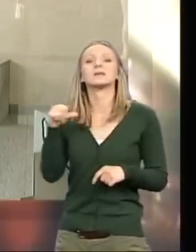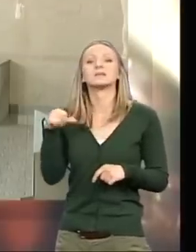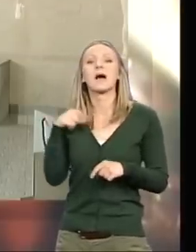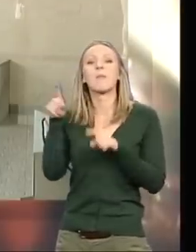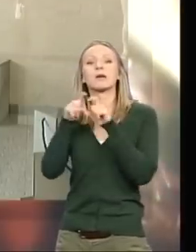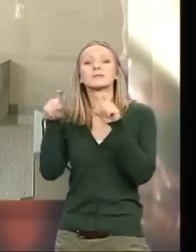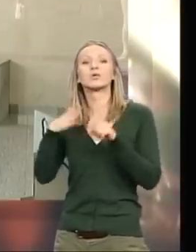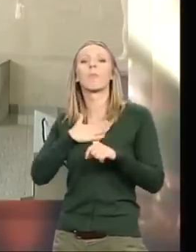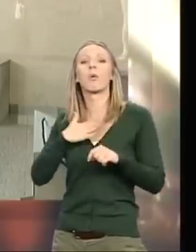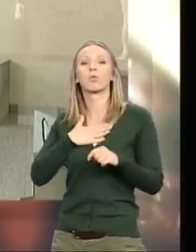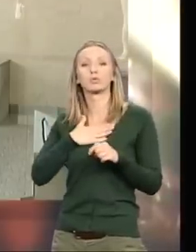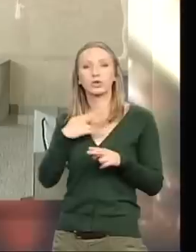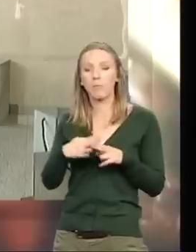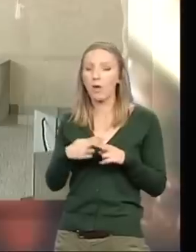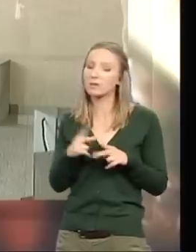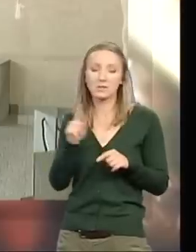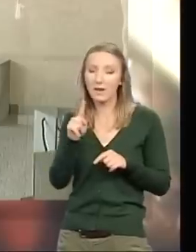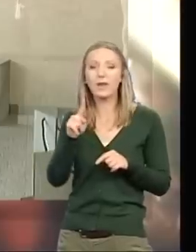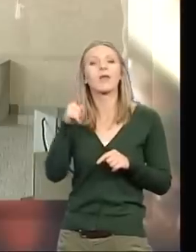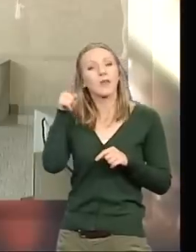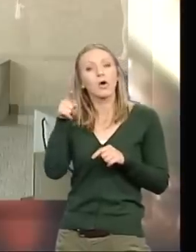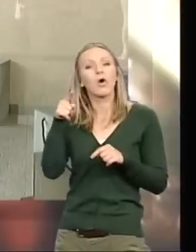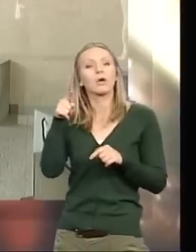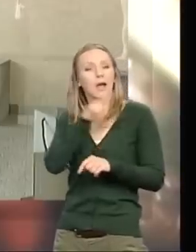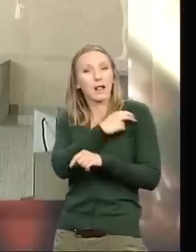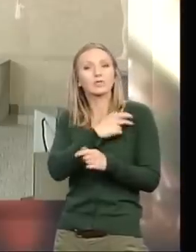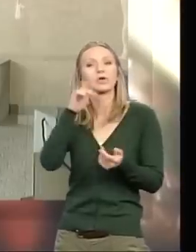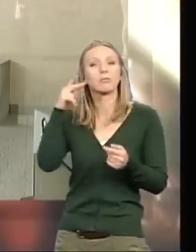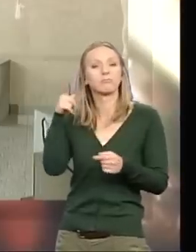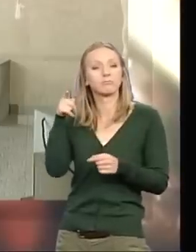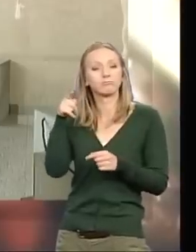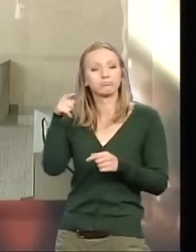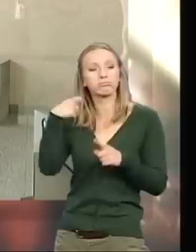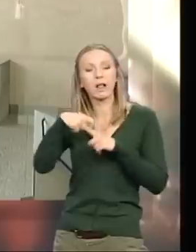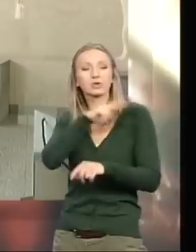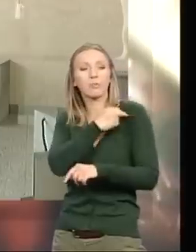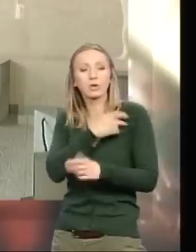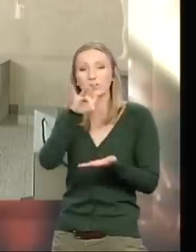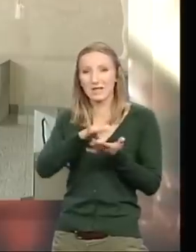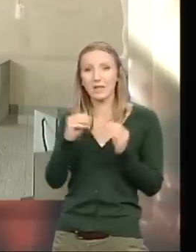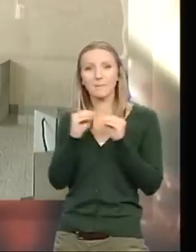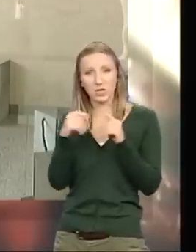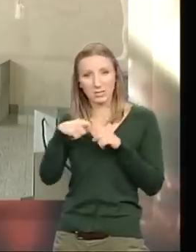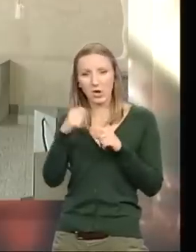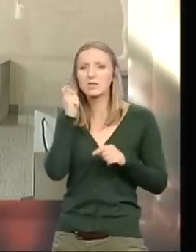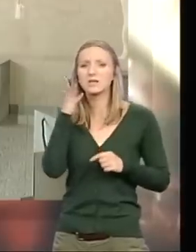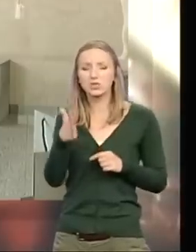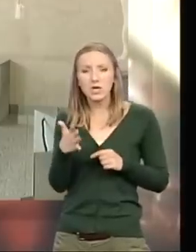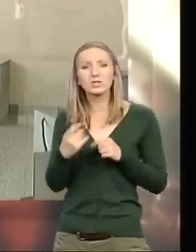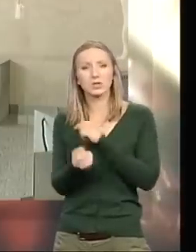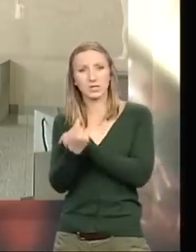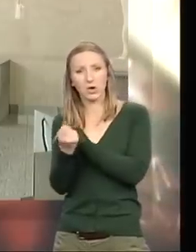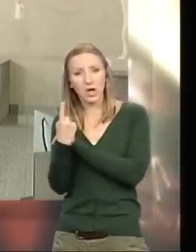Institutu za plućne bolesti, već i na kliničko-bolničkom centru u Bežanijska kosa, i pošto se često dešavalo, da